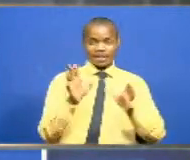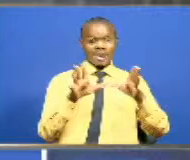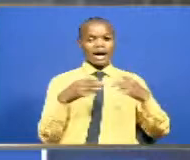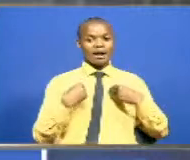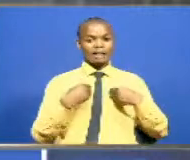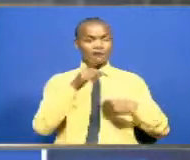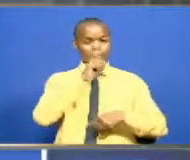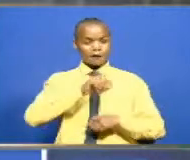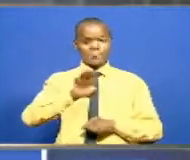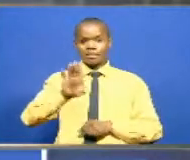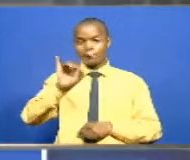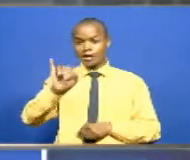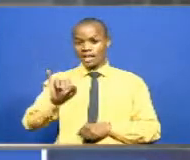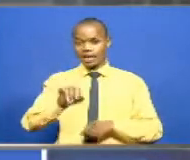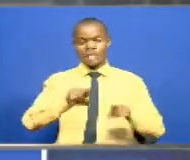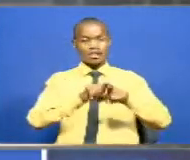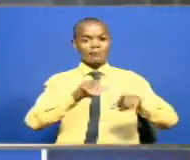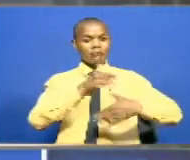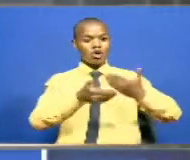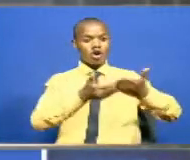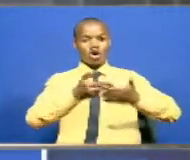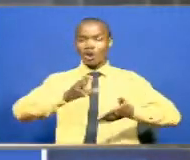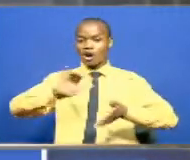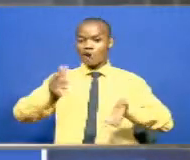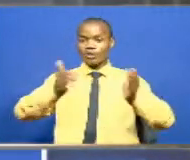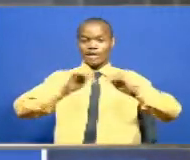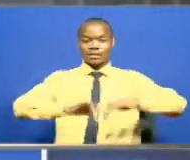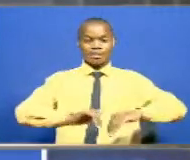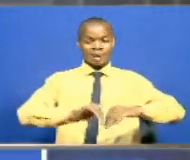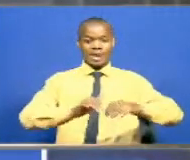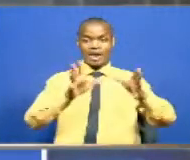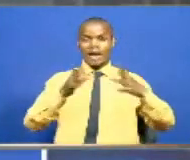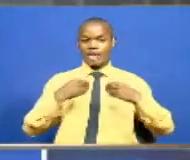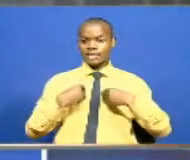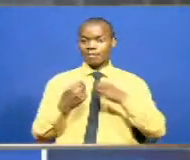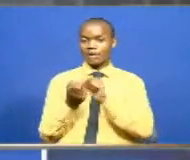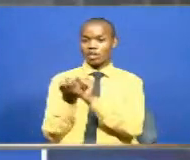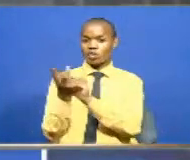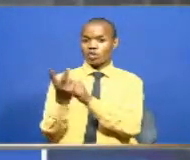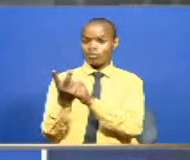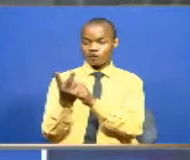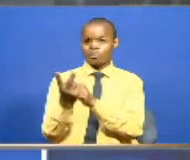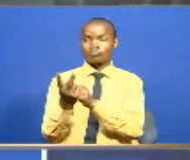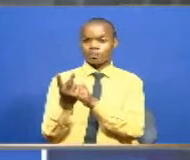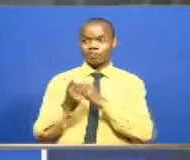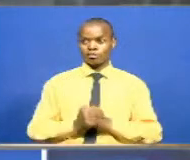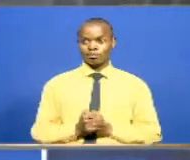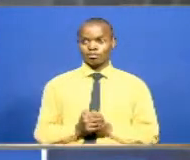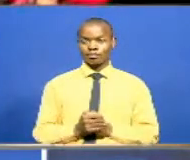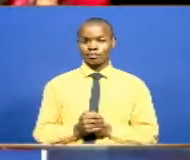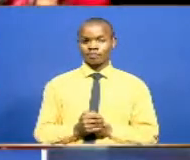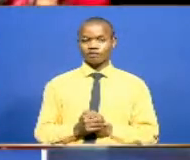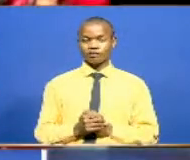mswada huo na kufikisha 12 jumla ya kaunti zilizopitisha mswada huo.